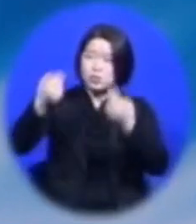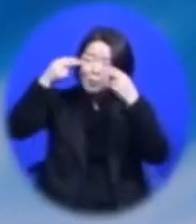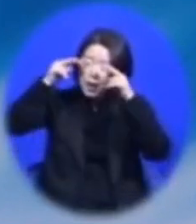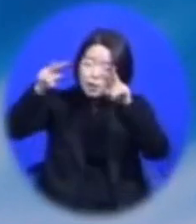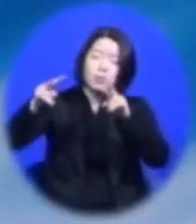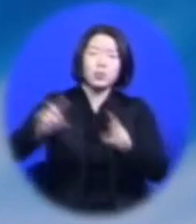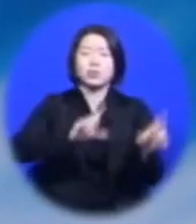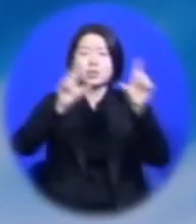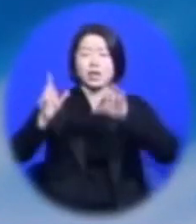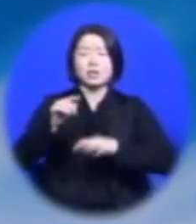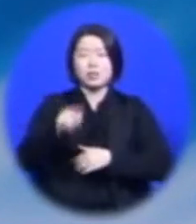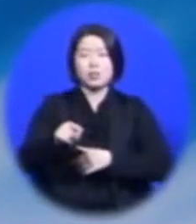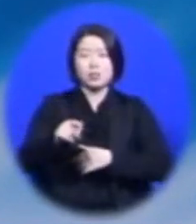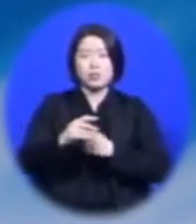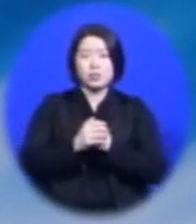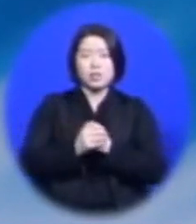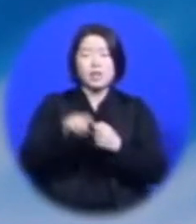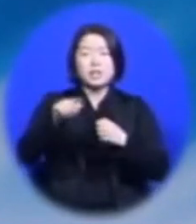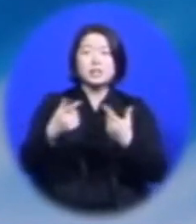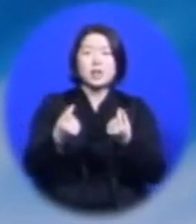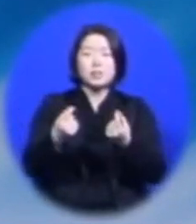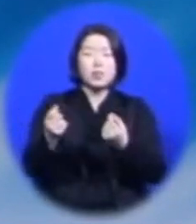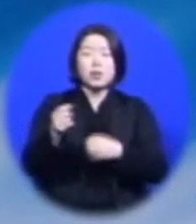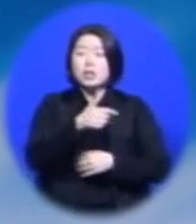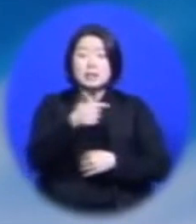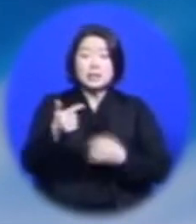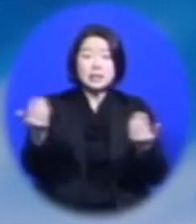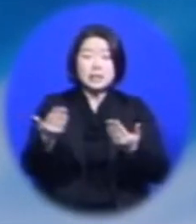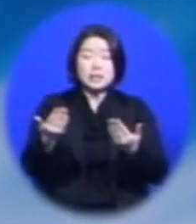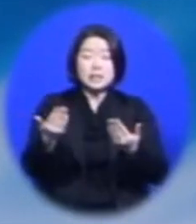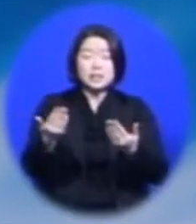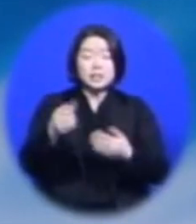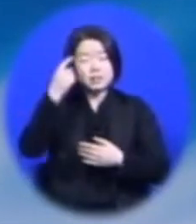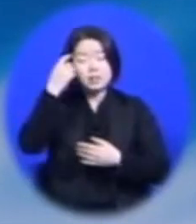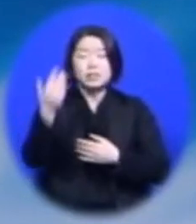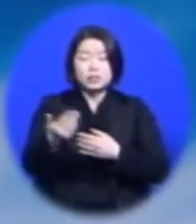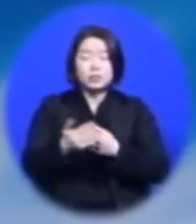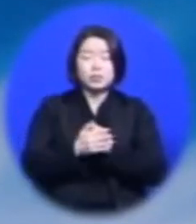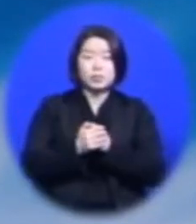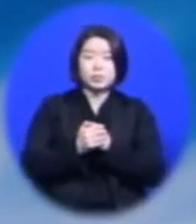거, 그게 뭐 대단한 일일까 싶죠?